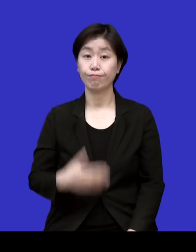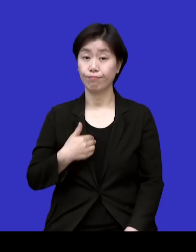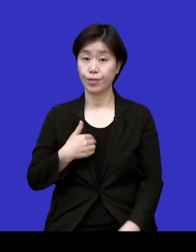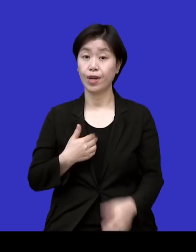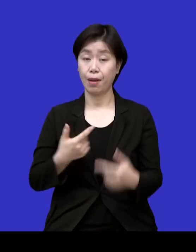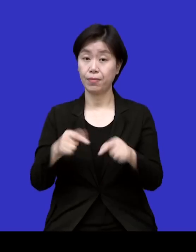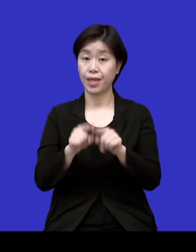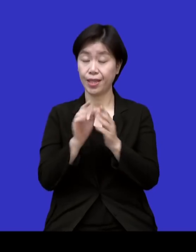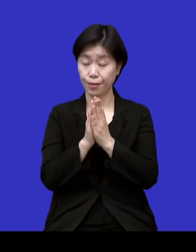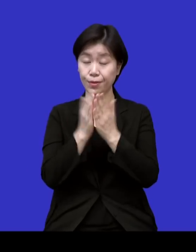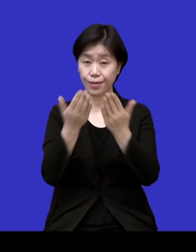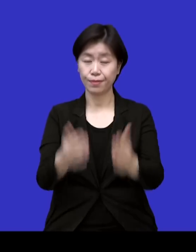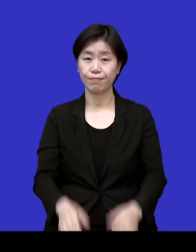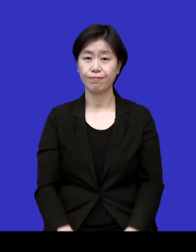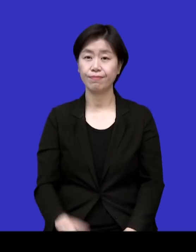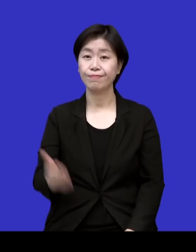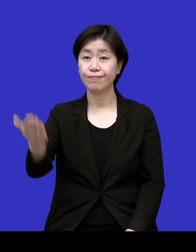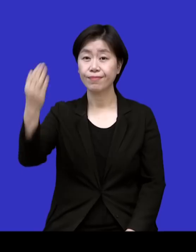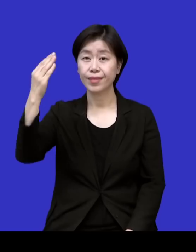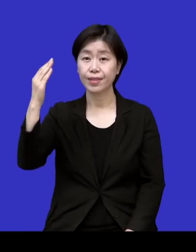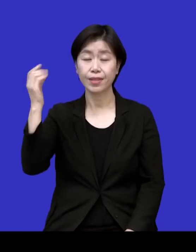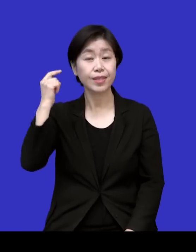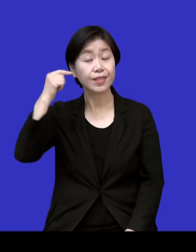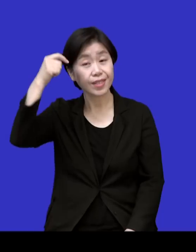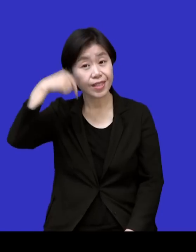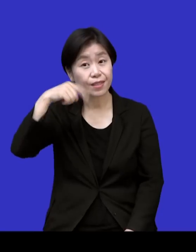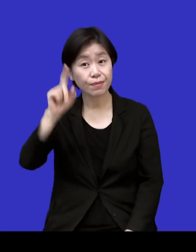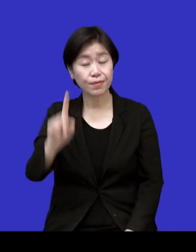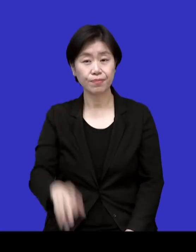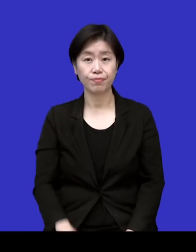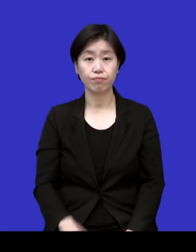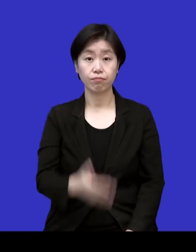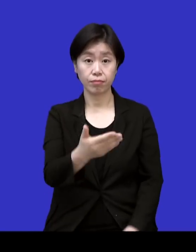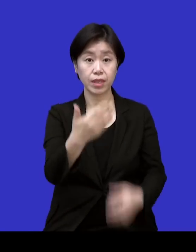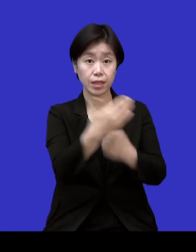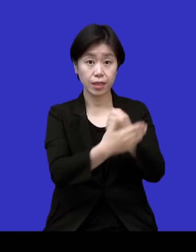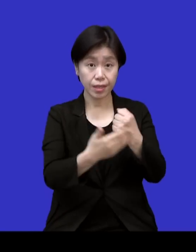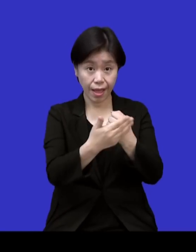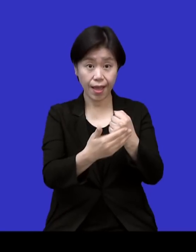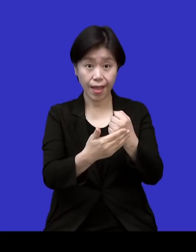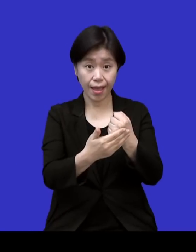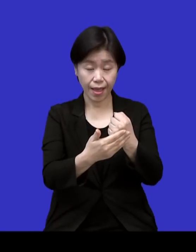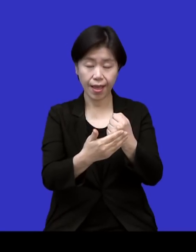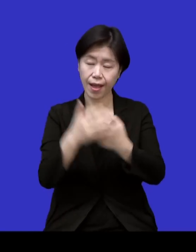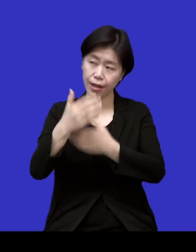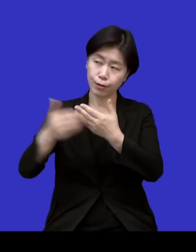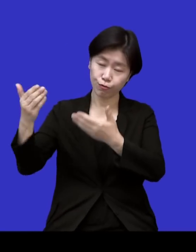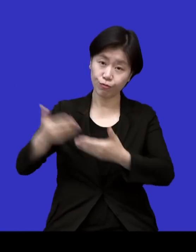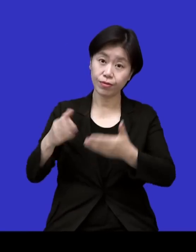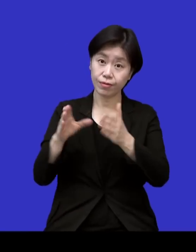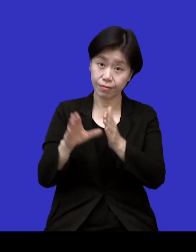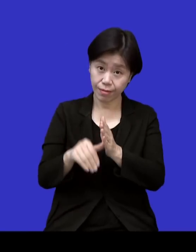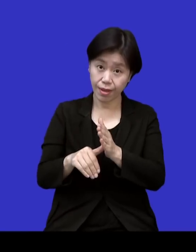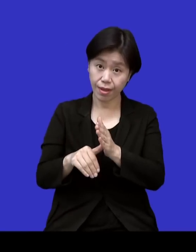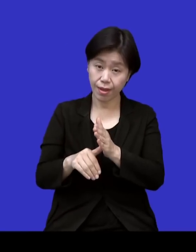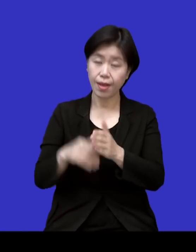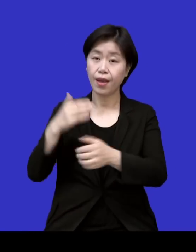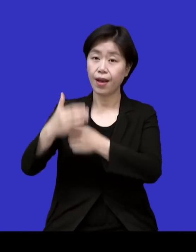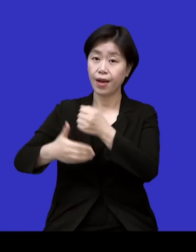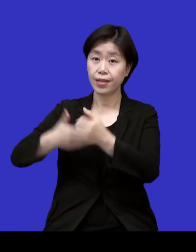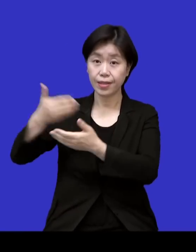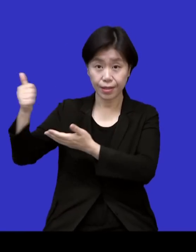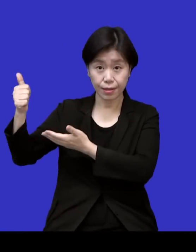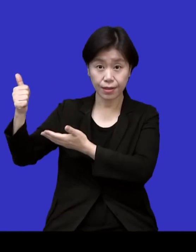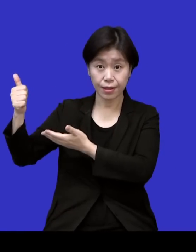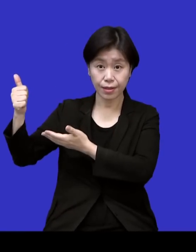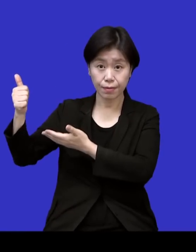올렸으면 좋겠습니다. 우리 수자매 어떻게 들으셨어요? 은혜 받으셨을 때 하나님 만났을 때 하나님이 그 마음으로 내려다보고